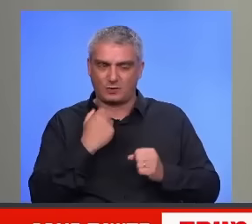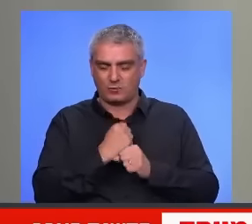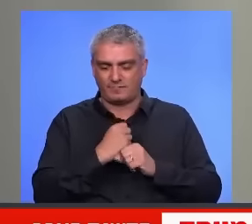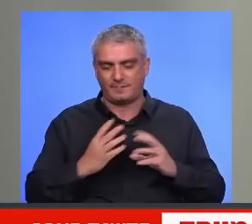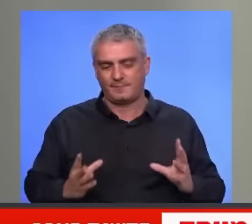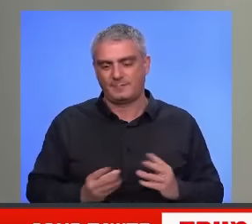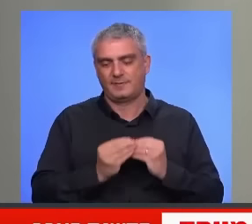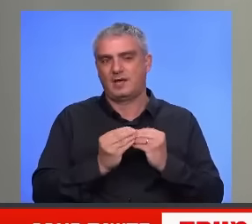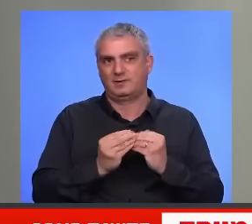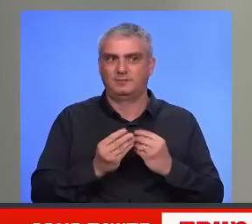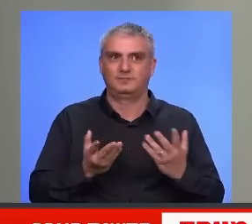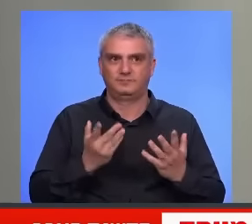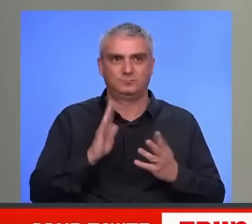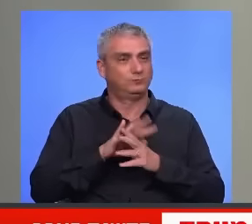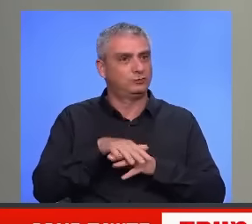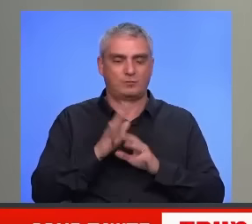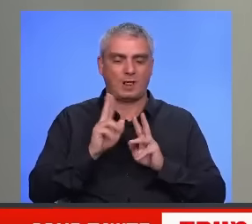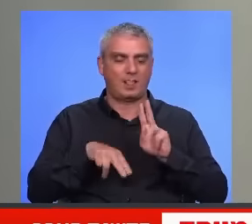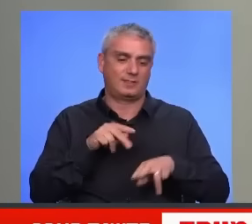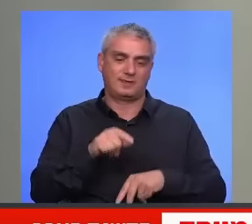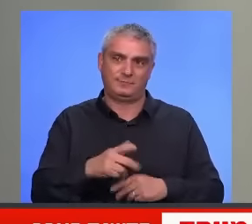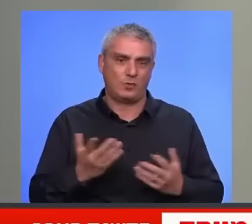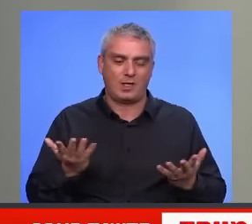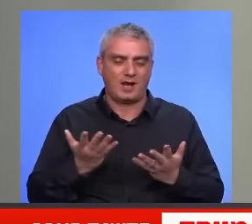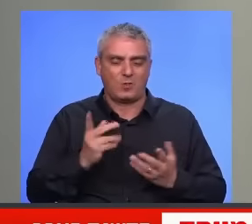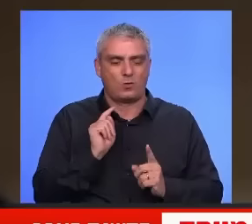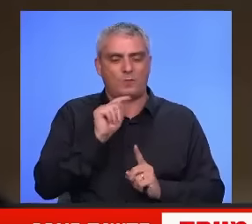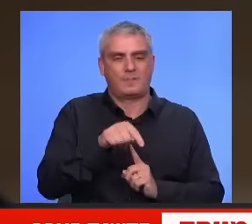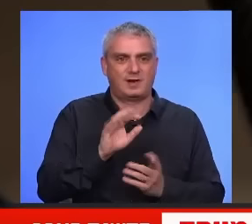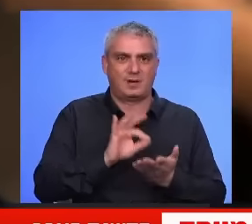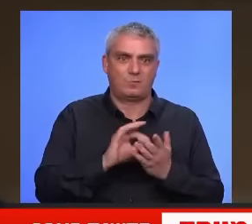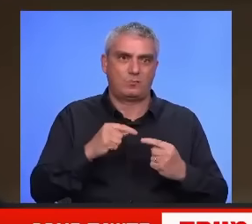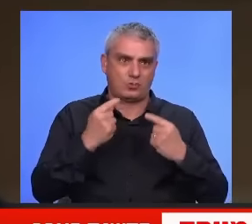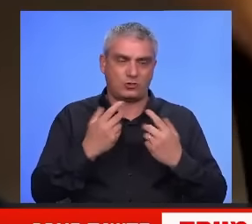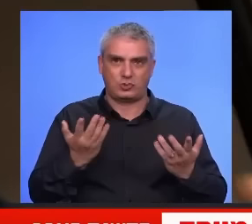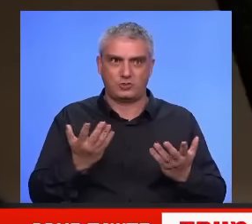עובדים יחד בזה, וזה מאוד משפיע על הטיפול, איך הוא מגיע באותו יום.